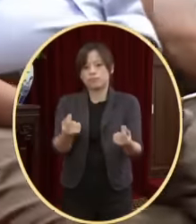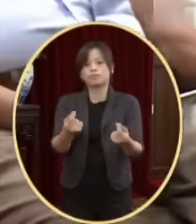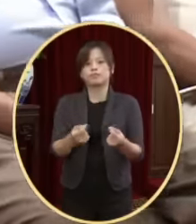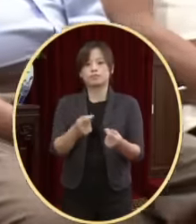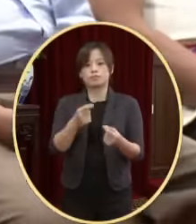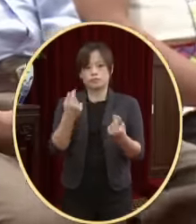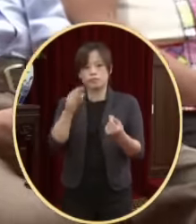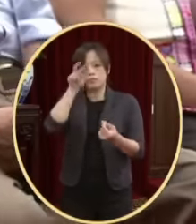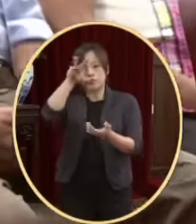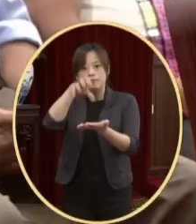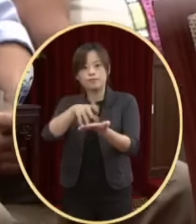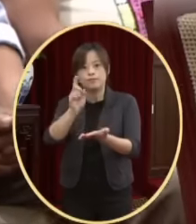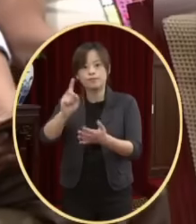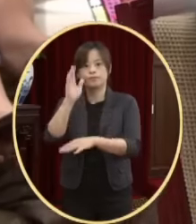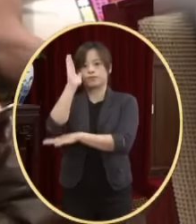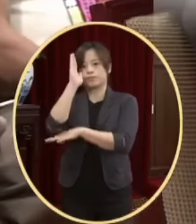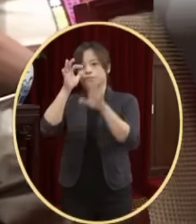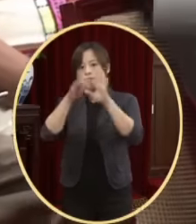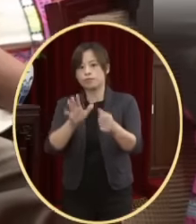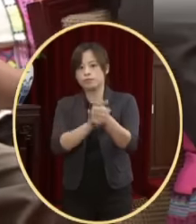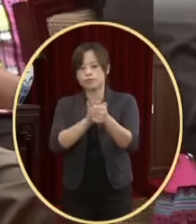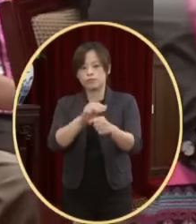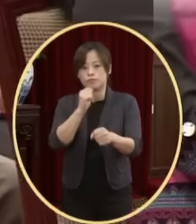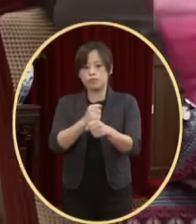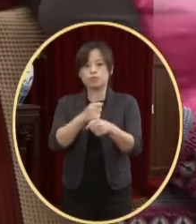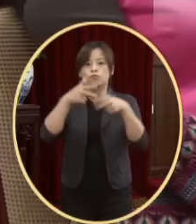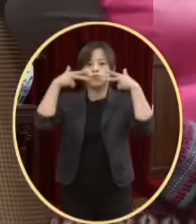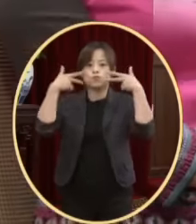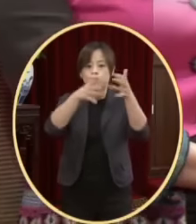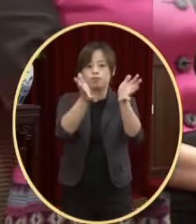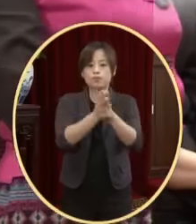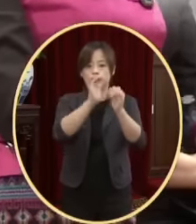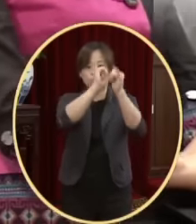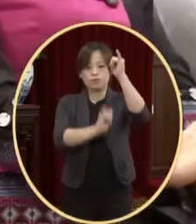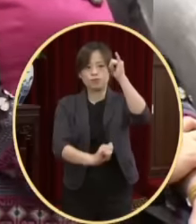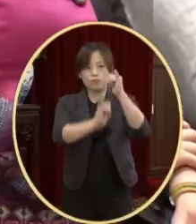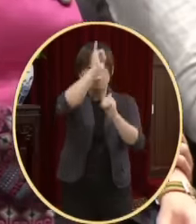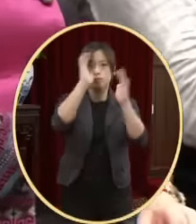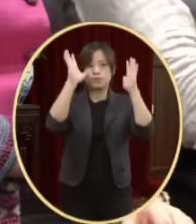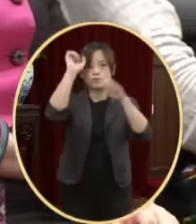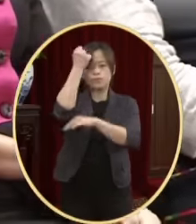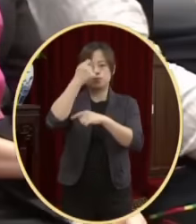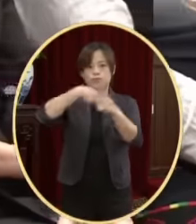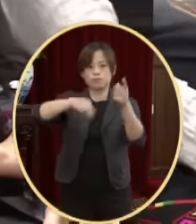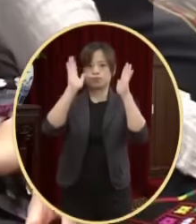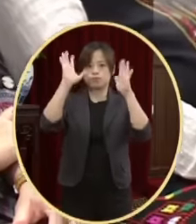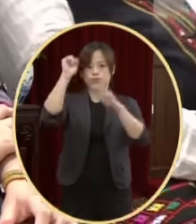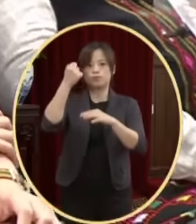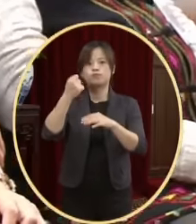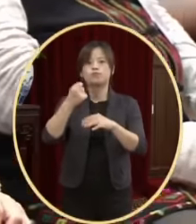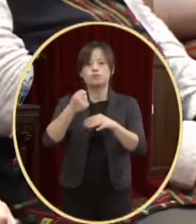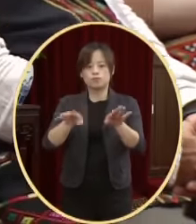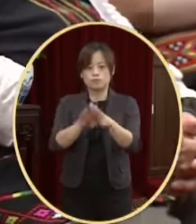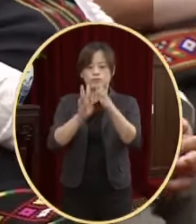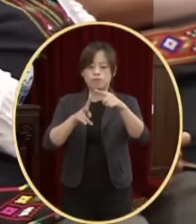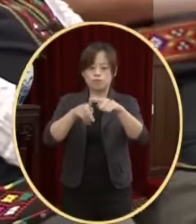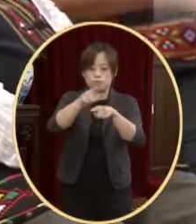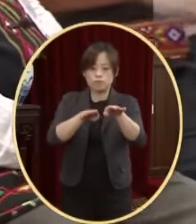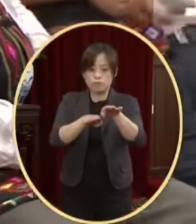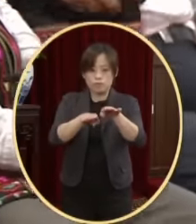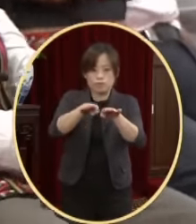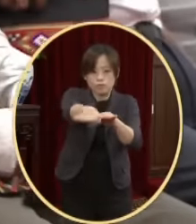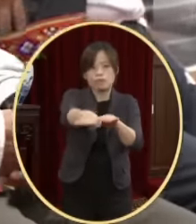更将见证政府为了落实原住民族历史正义及转型正义已经踏出了